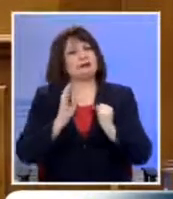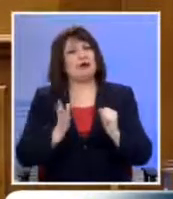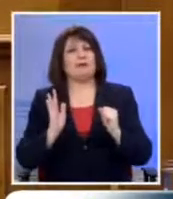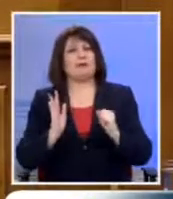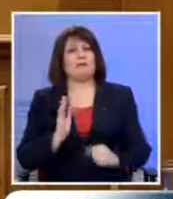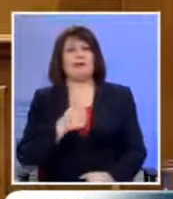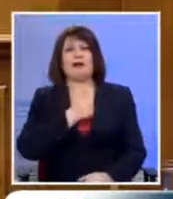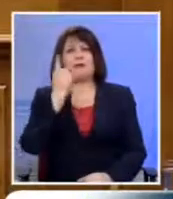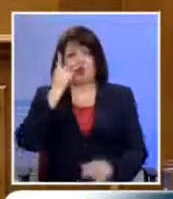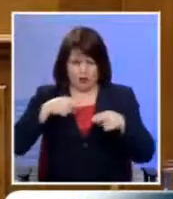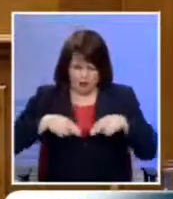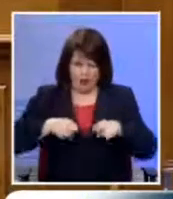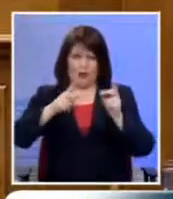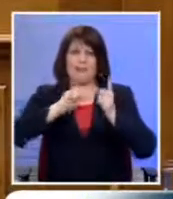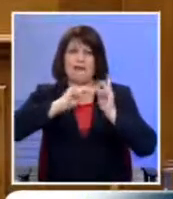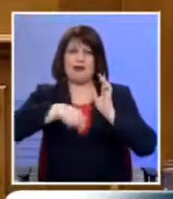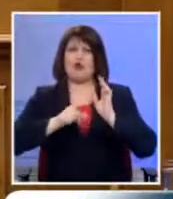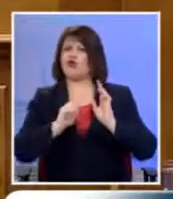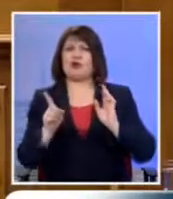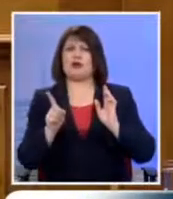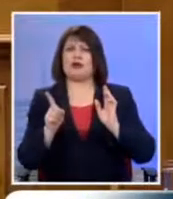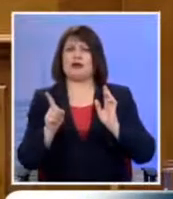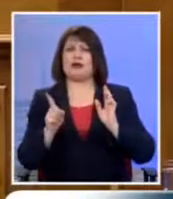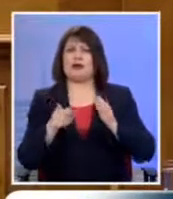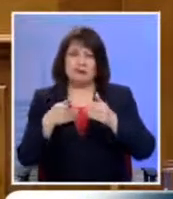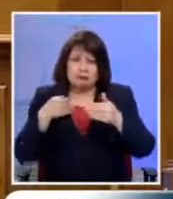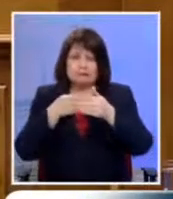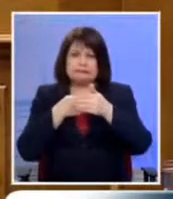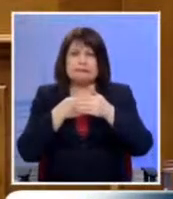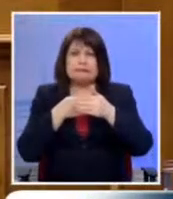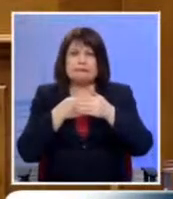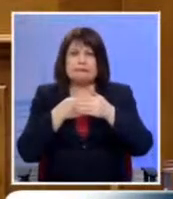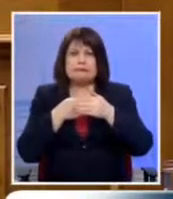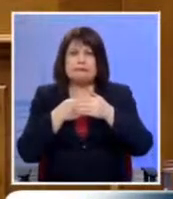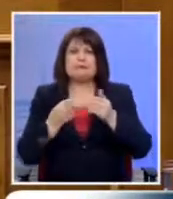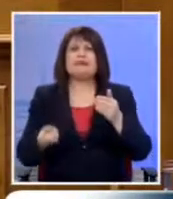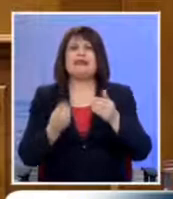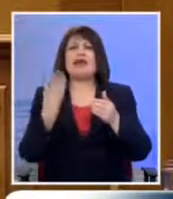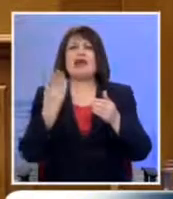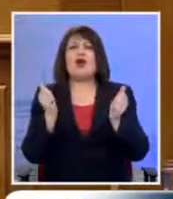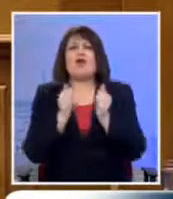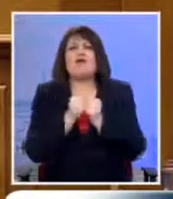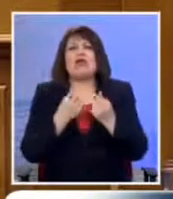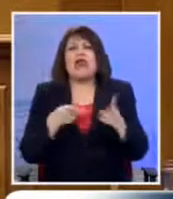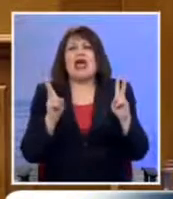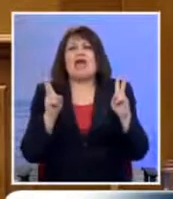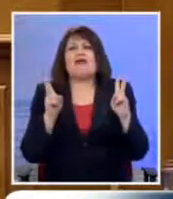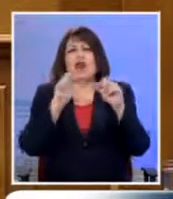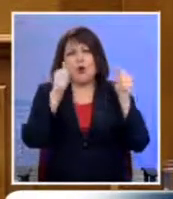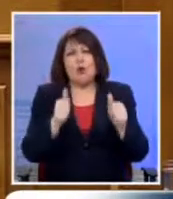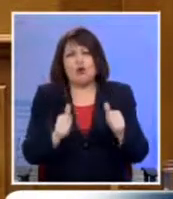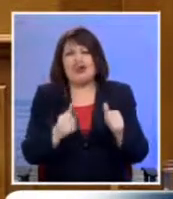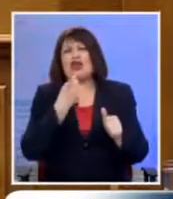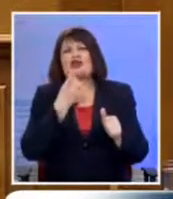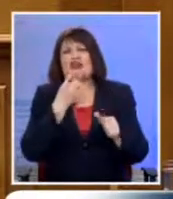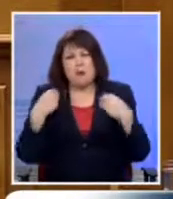δεν είναι μονόδρομος το μνημόνιο. Ότι δεν είναι μονόδρομος ο εγκλωβισμός σε ένα σκληρό νεοφιλελεύθερο μοντέλο εσωτερικής υποτίμησης,